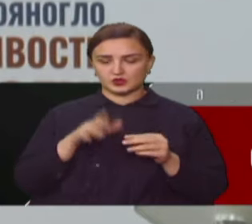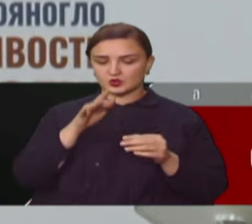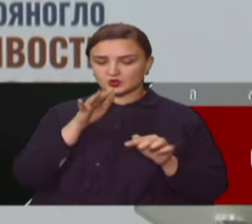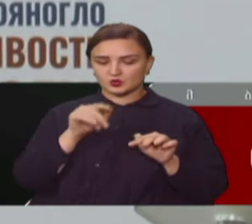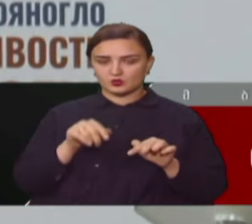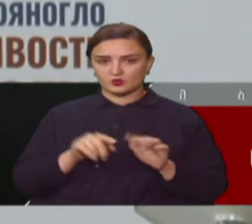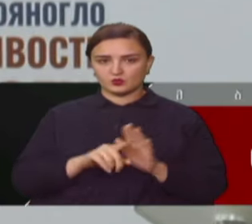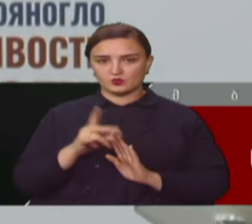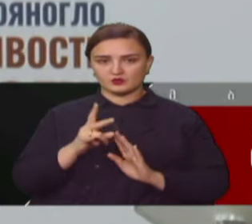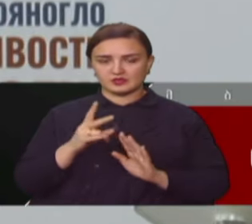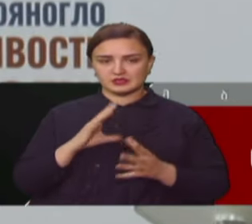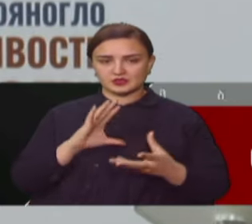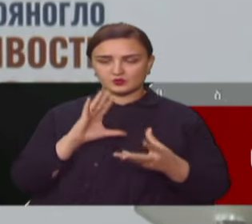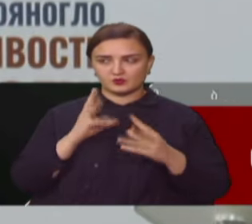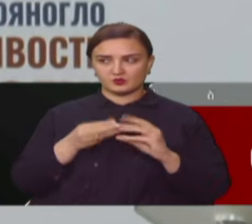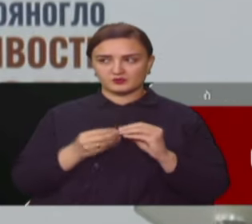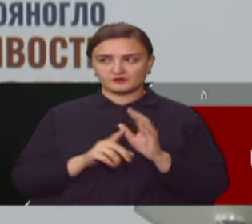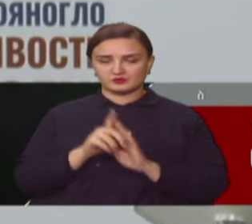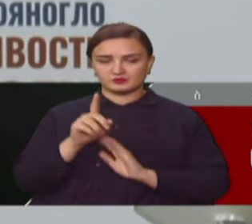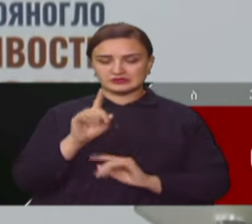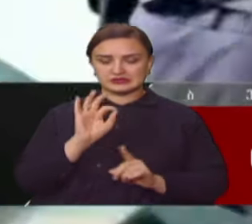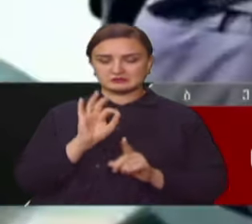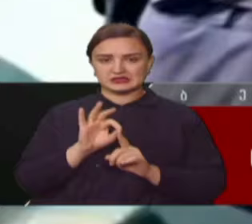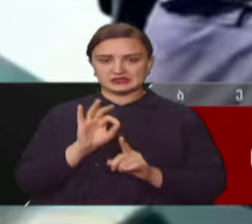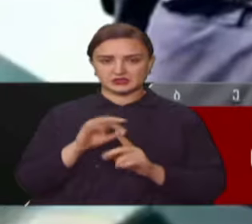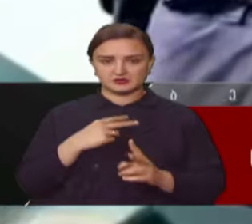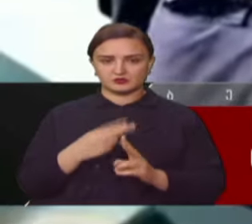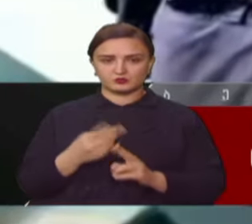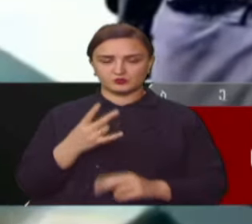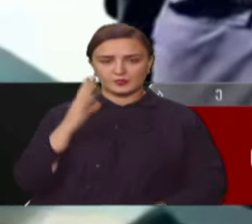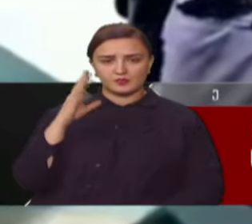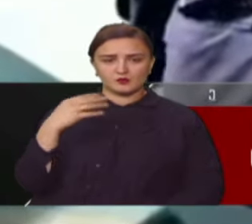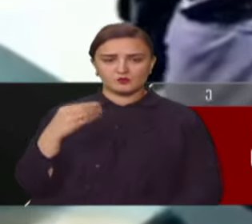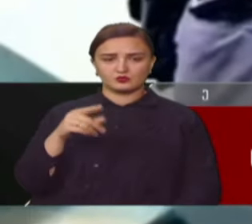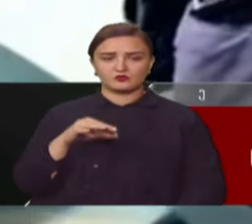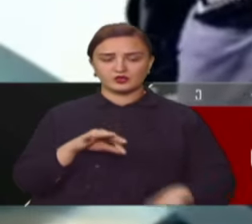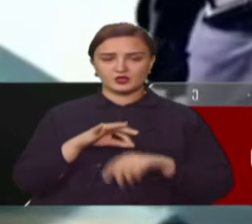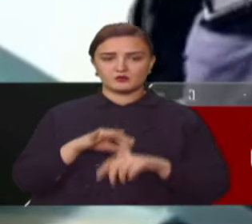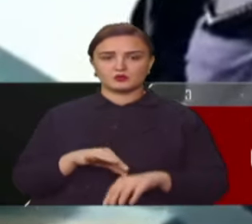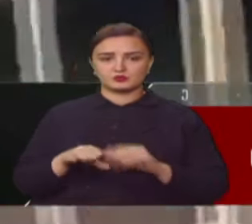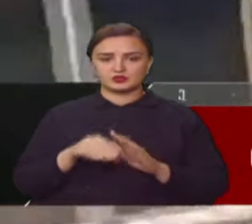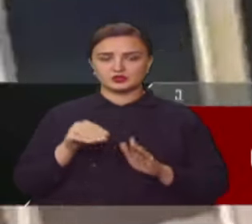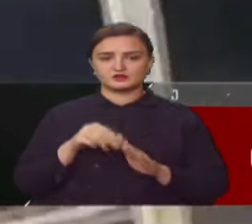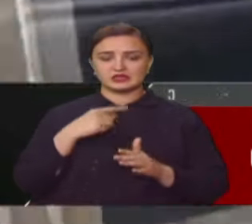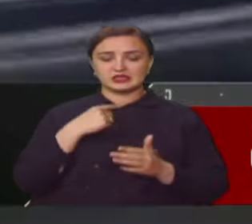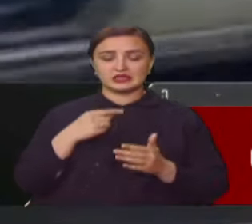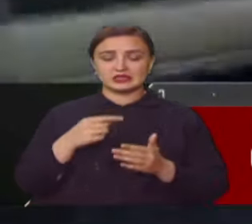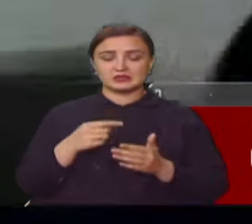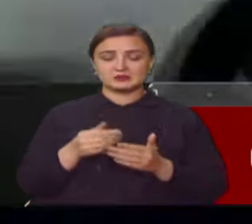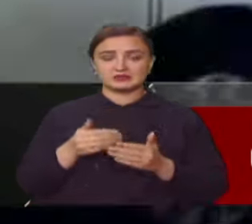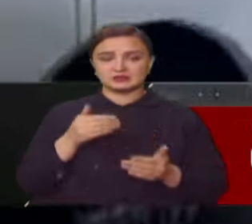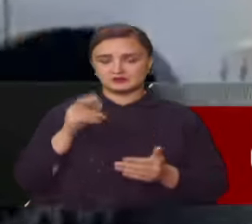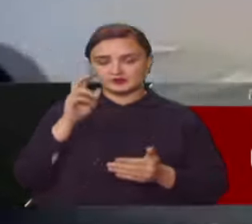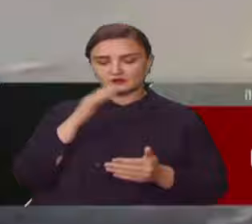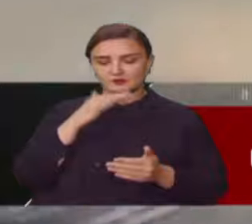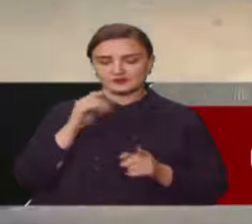vertian de Davi Poot Saertoina, Saerto Mizne bis misahcevat. Moldovași gamartuli არჩევნებისა და რეფერენდუმის წინ მთავრობა ძალიან